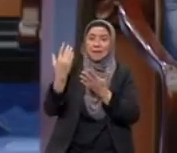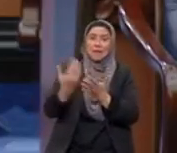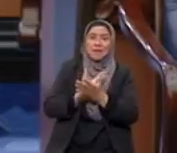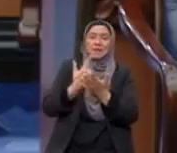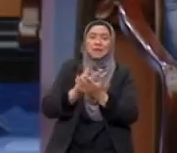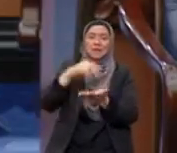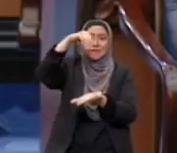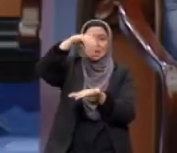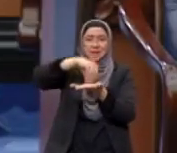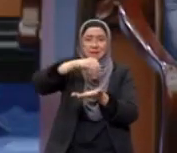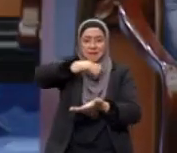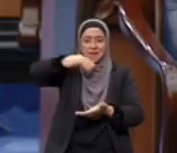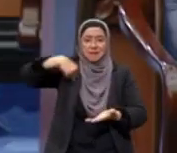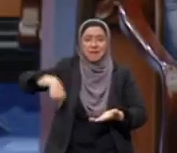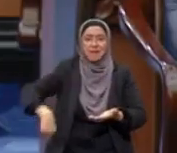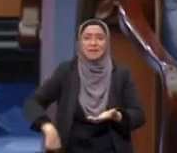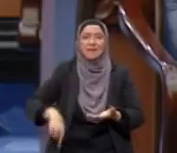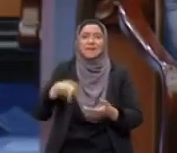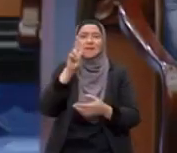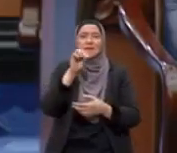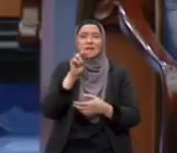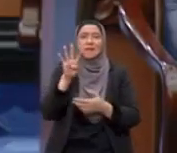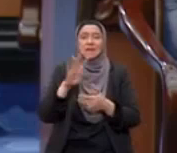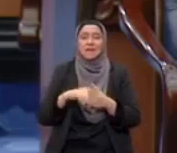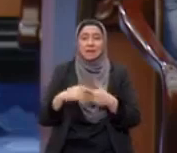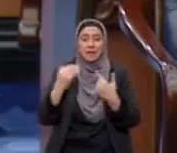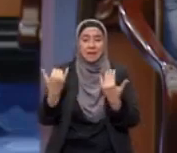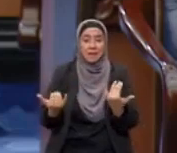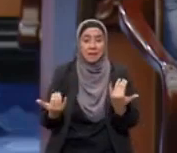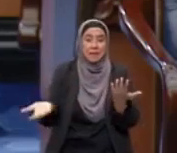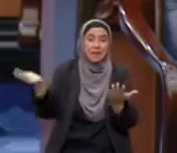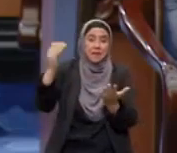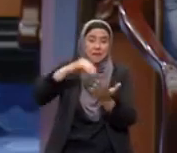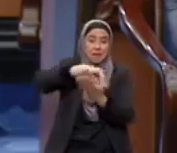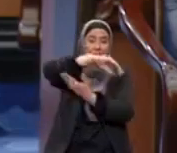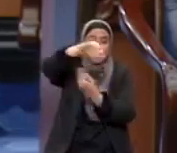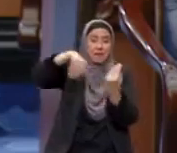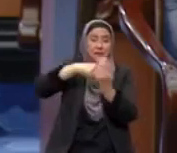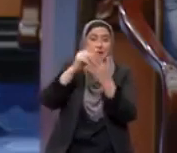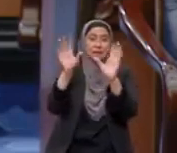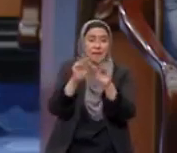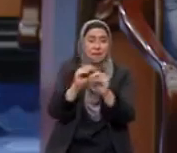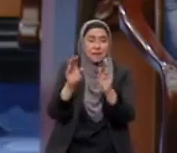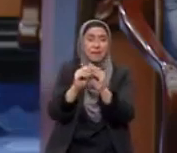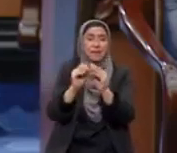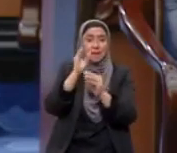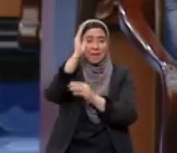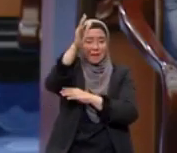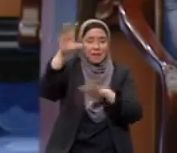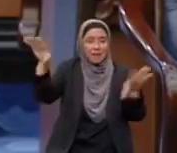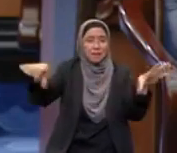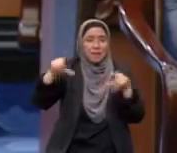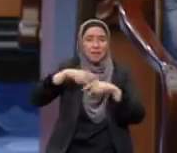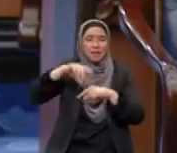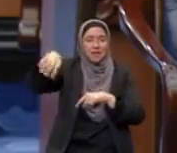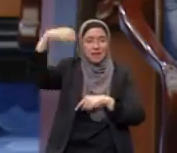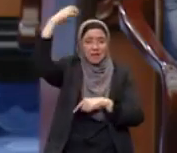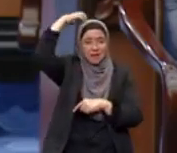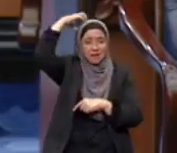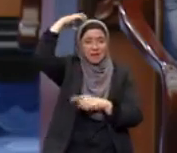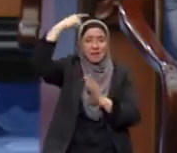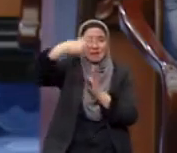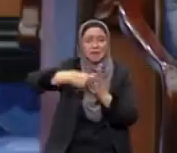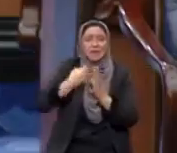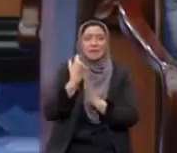2024 satu lagi pusingan rundingan COC ini akan diadakan di vtien laus pada bulan November tahun